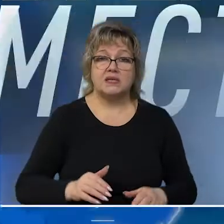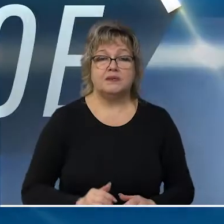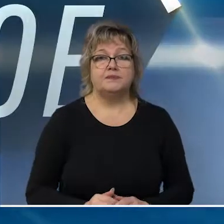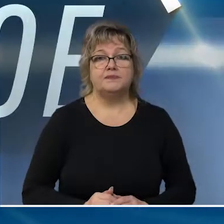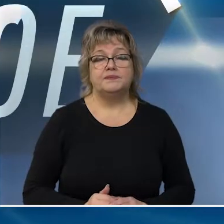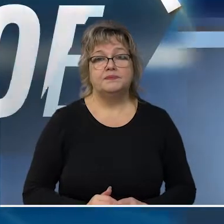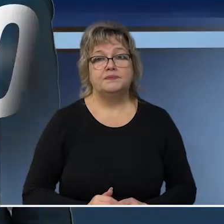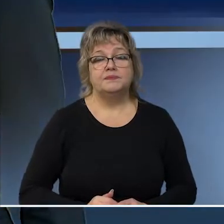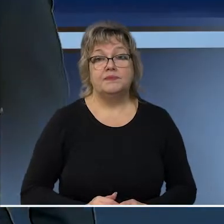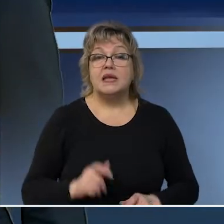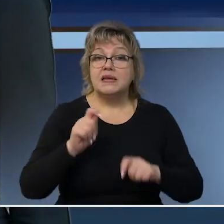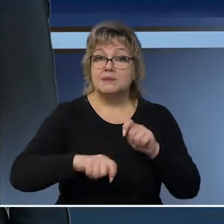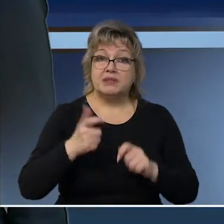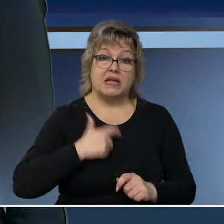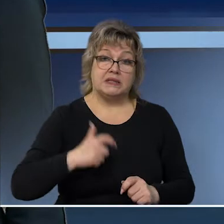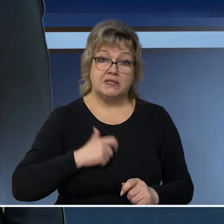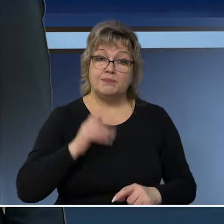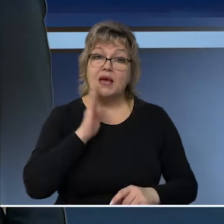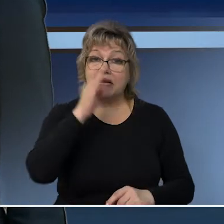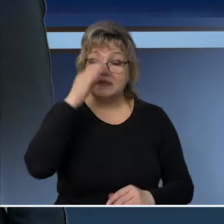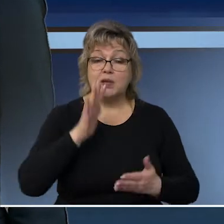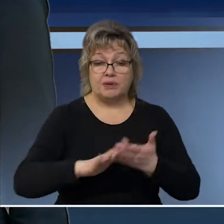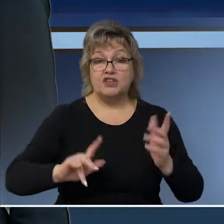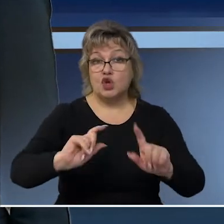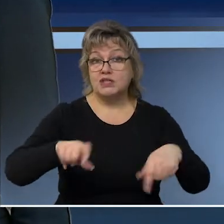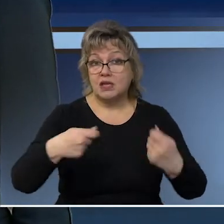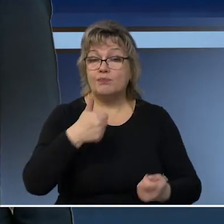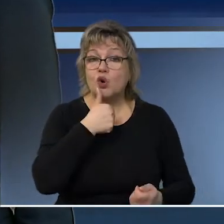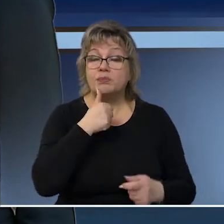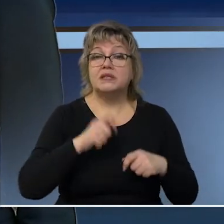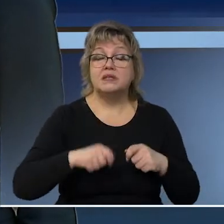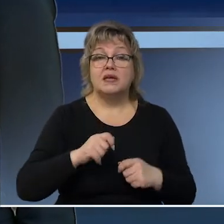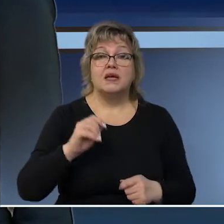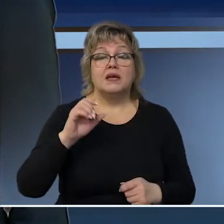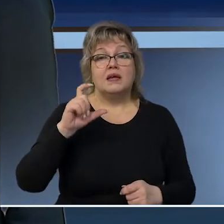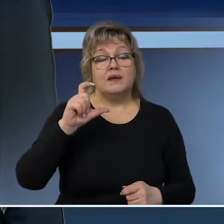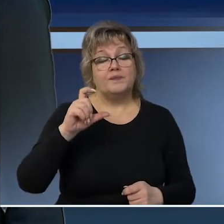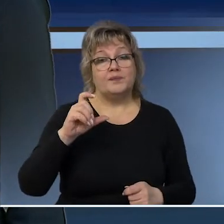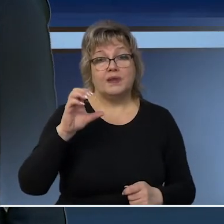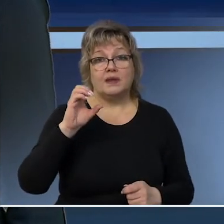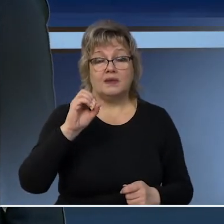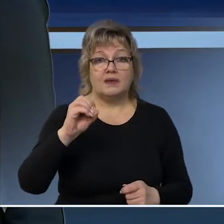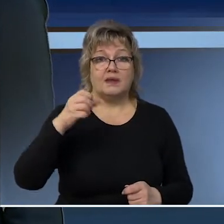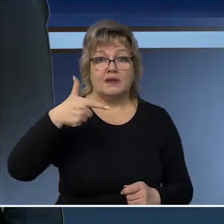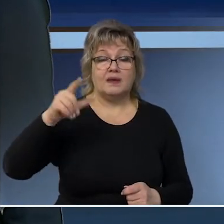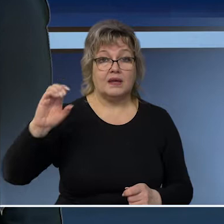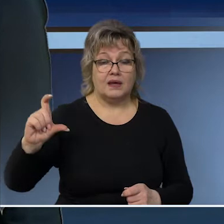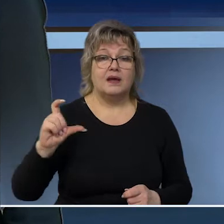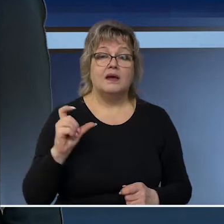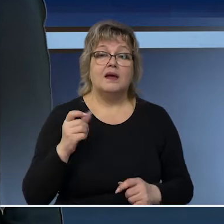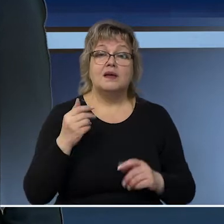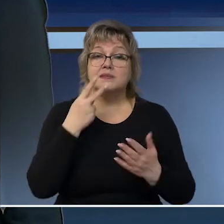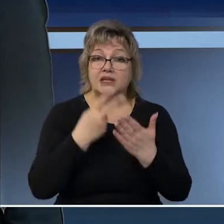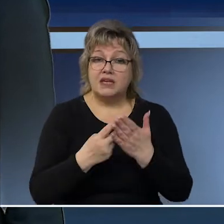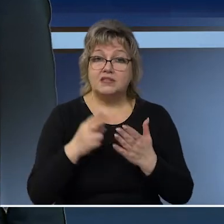местное». Испытать на себе. Родители продолжают сдавать пробные тесты единого государственного экзамена. Смотрите